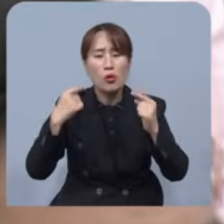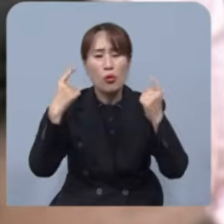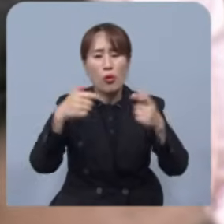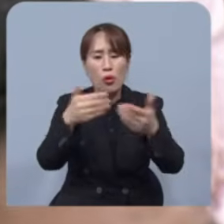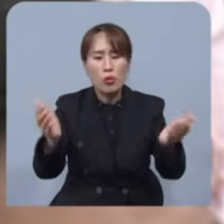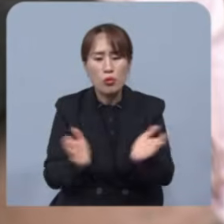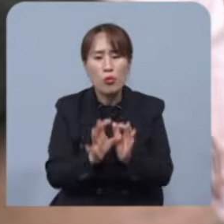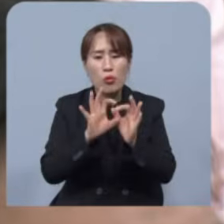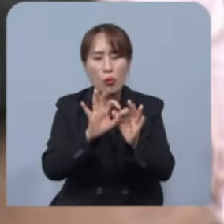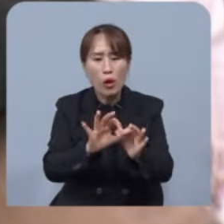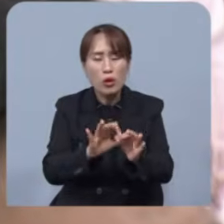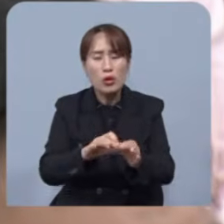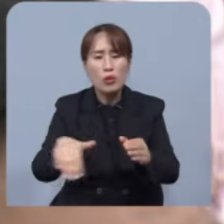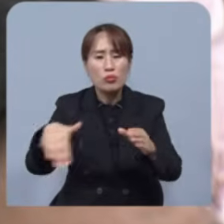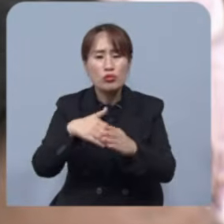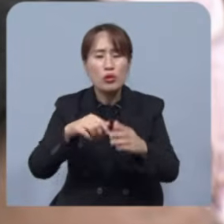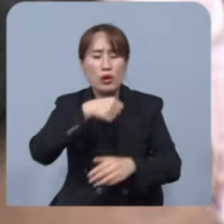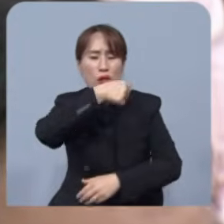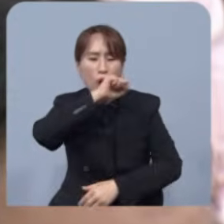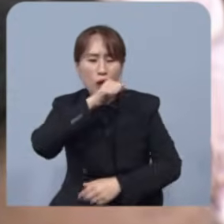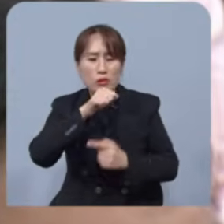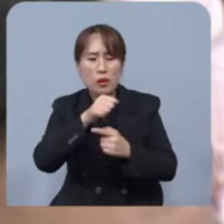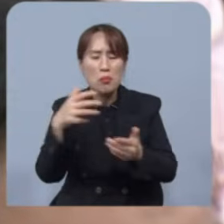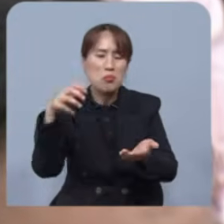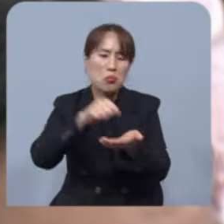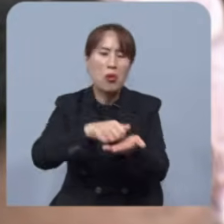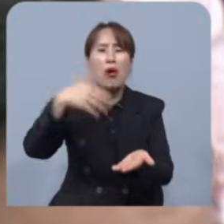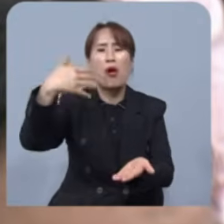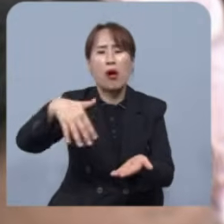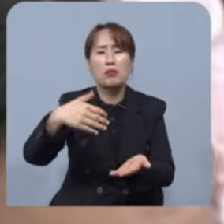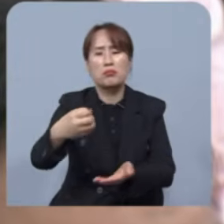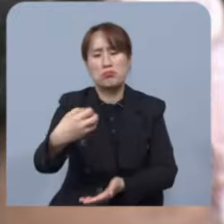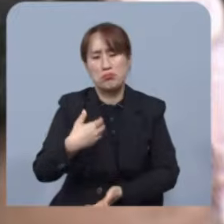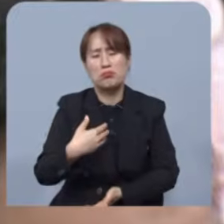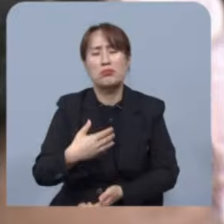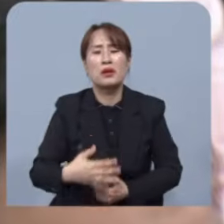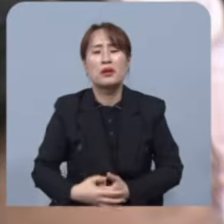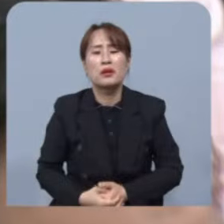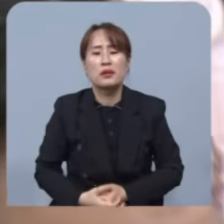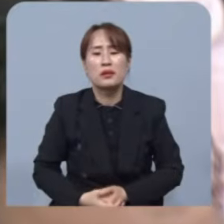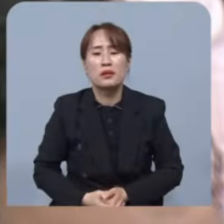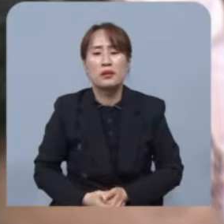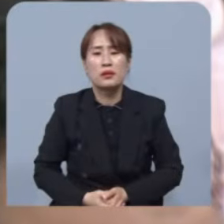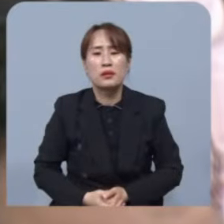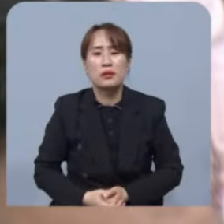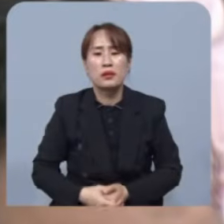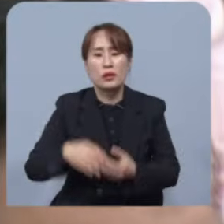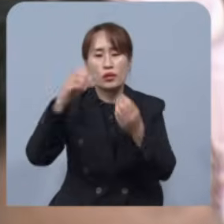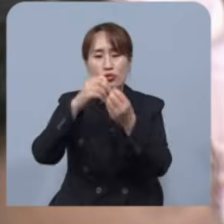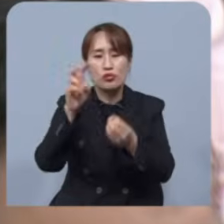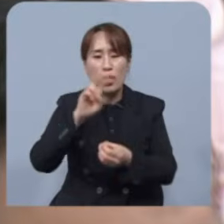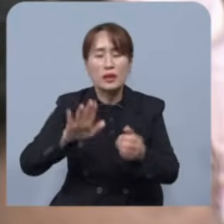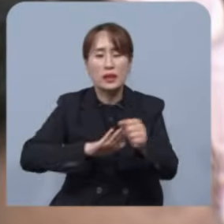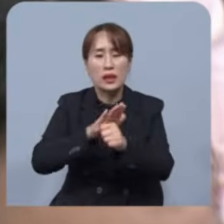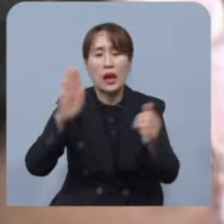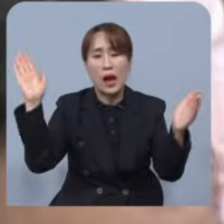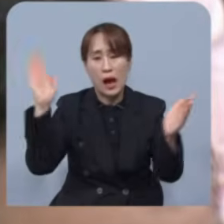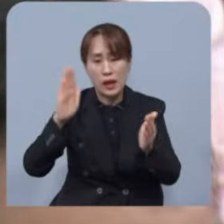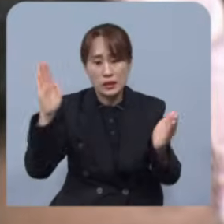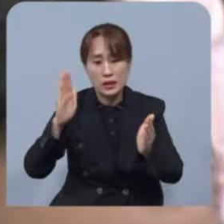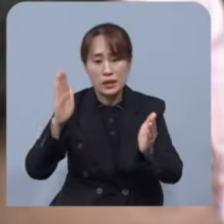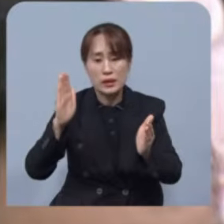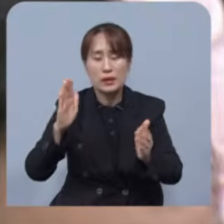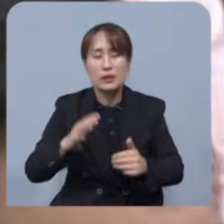문화체육관광부에서 관련 문화 예산이 아직 편성되지 않았다고 들었습니다. 국악을 사랑하는 학생들이